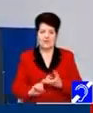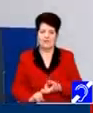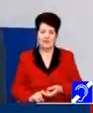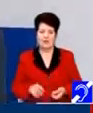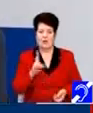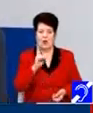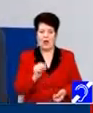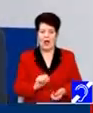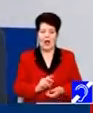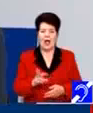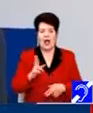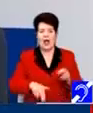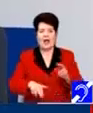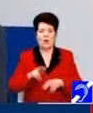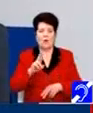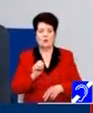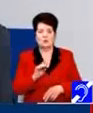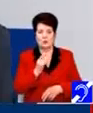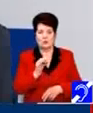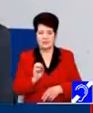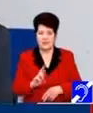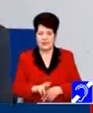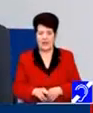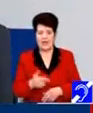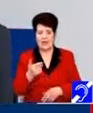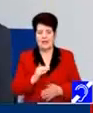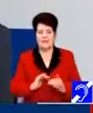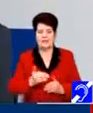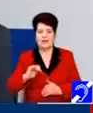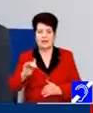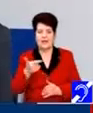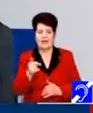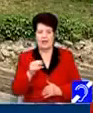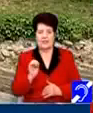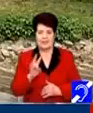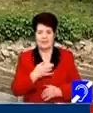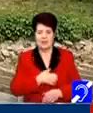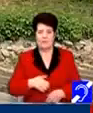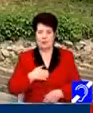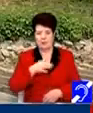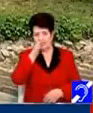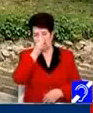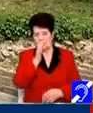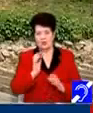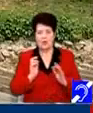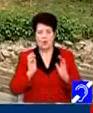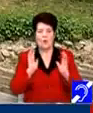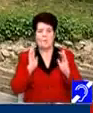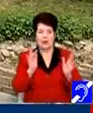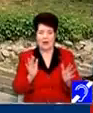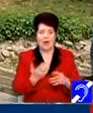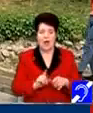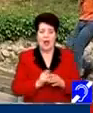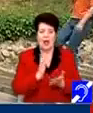la reconstrucția scării din granit din cel mai important parc al Chișinăului. Este un